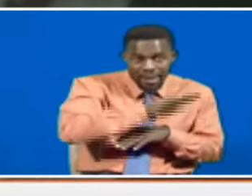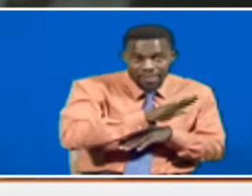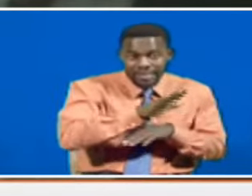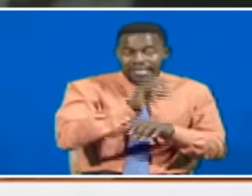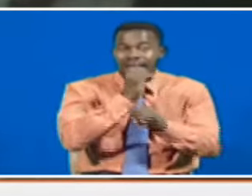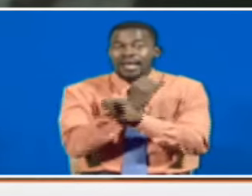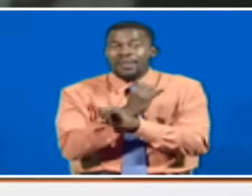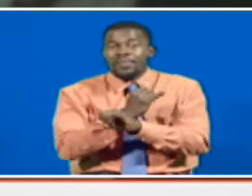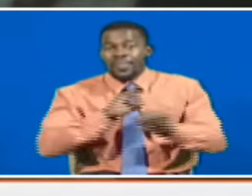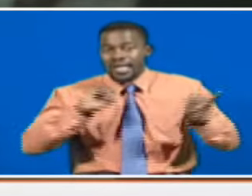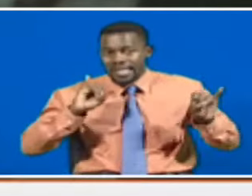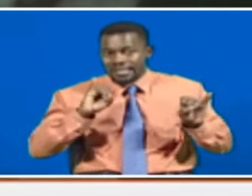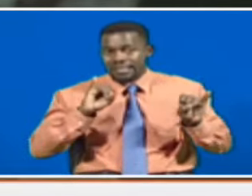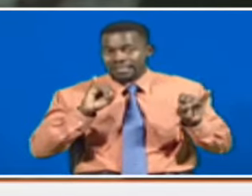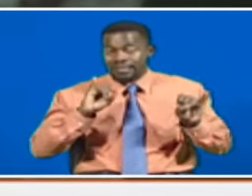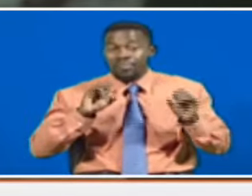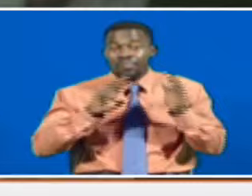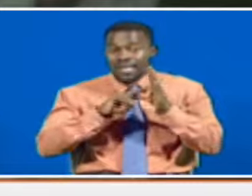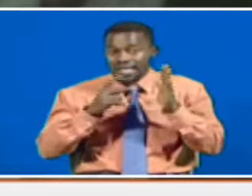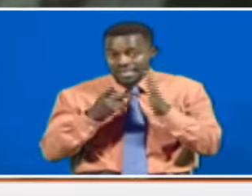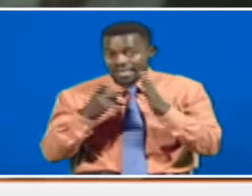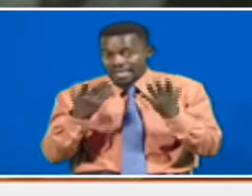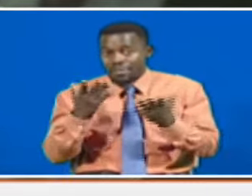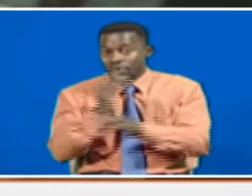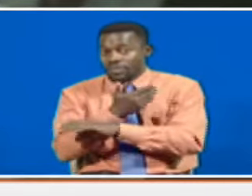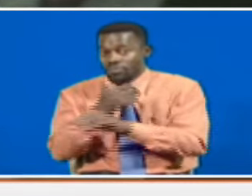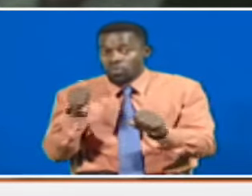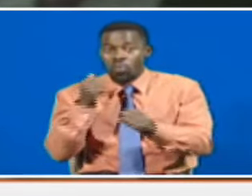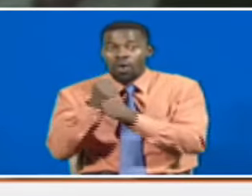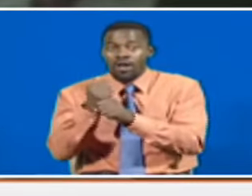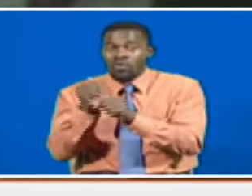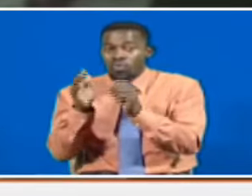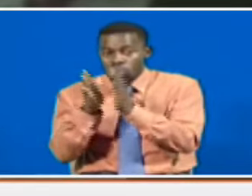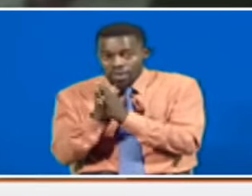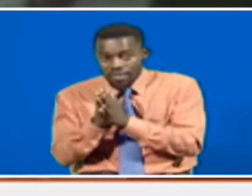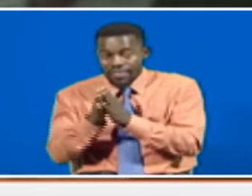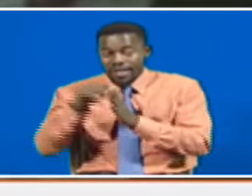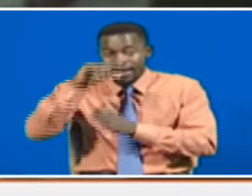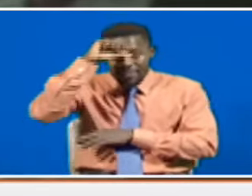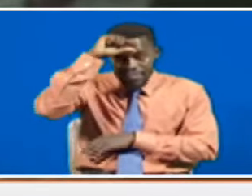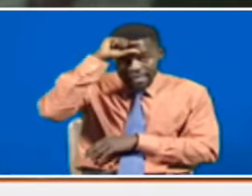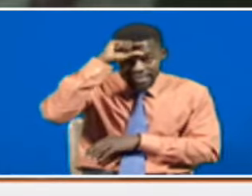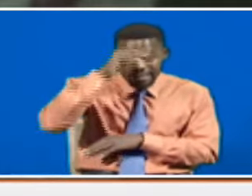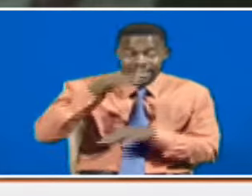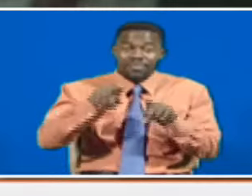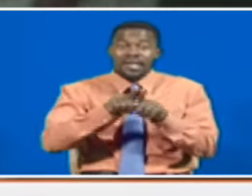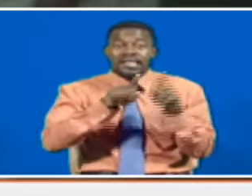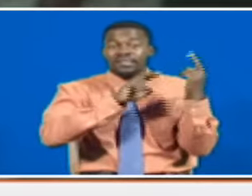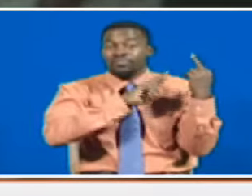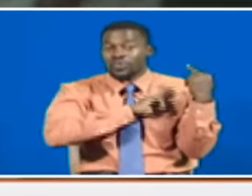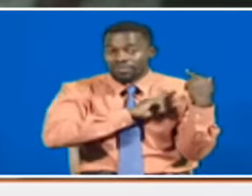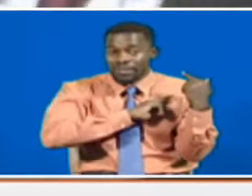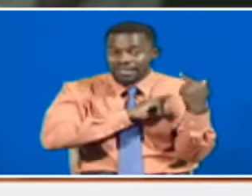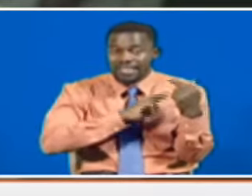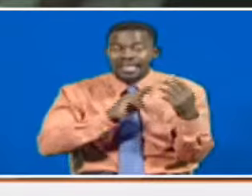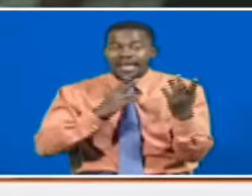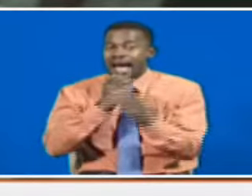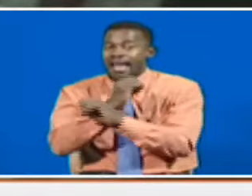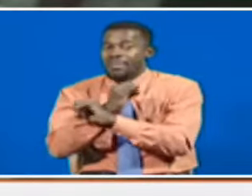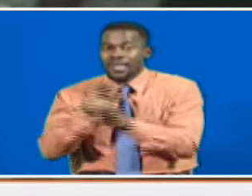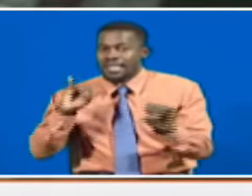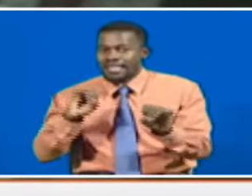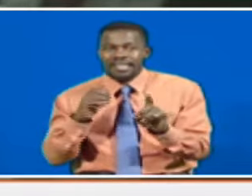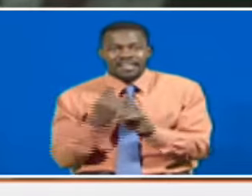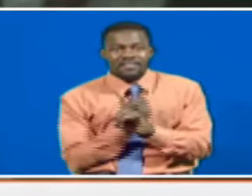they do not fall to the executive. We also remind parliament of their responsibility. They are an independent arm of